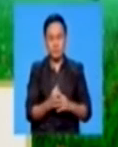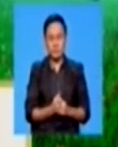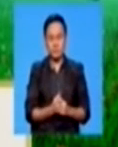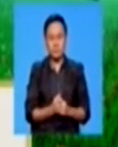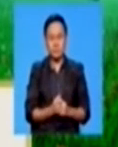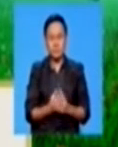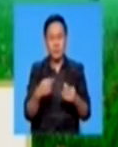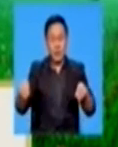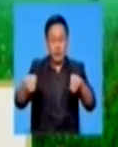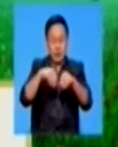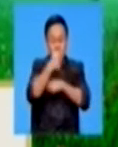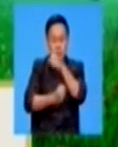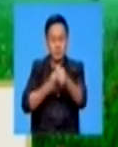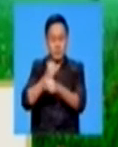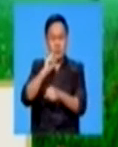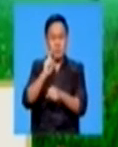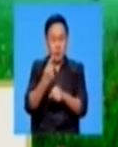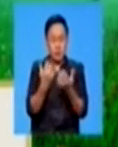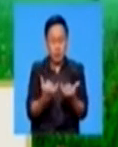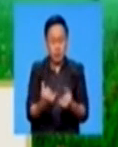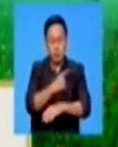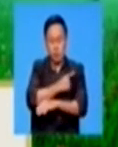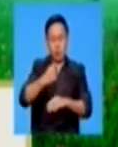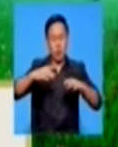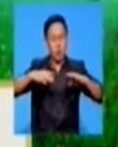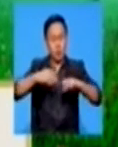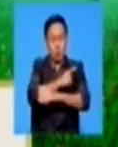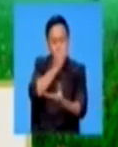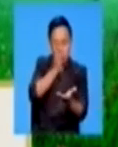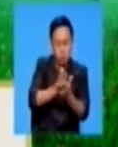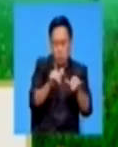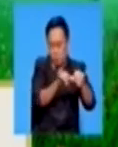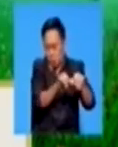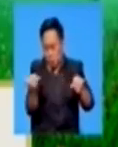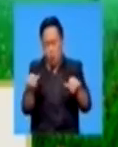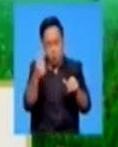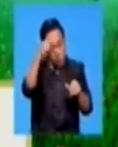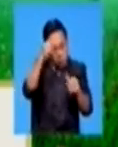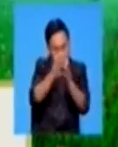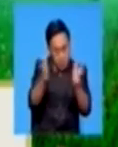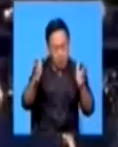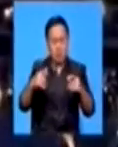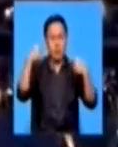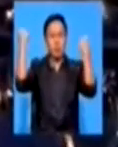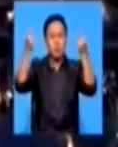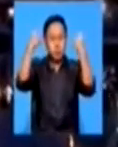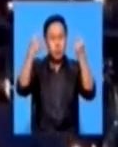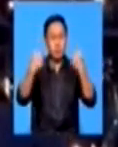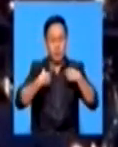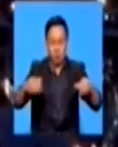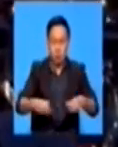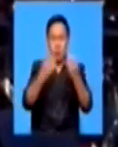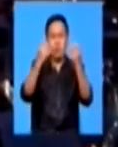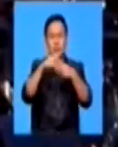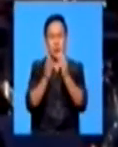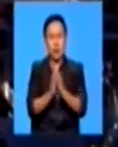ป้องกันปัญหาความขัดแย้งแล้วก็รวมไปถึงให้ประชาชนได้เข้าใจในขั้นตอนต่างๆแล้วก็สามารถที่จะร่วมมือกับภาครัฐในการทำ